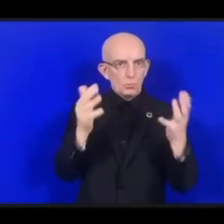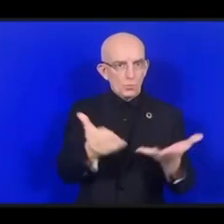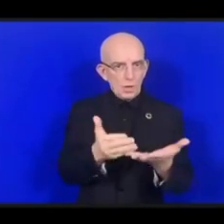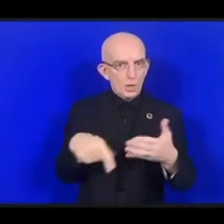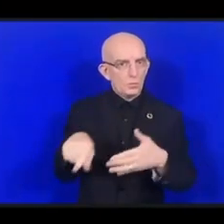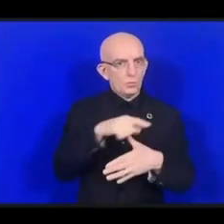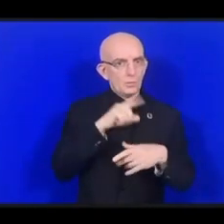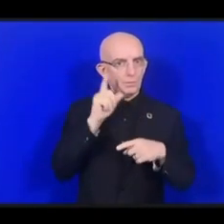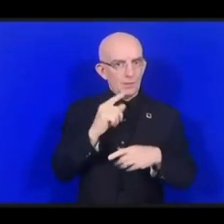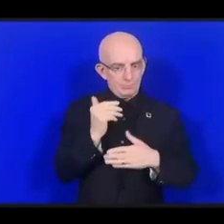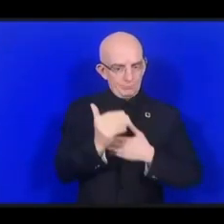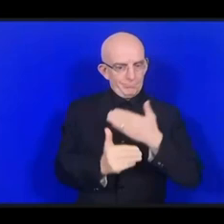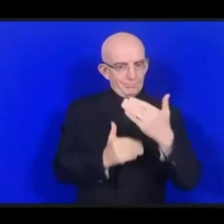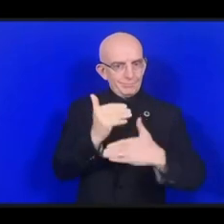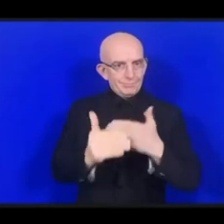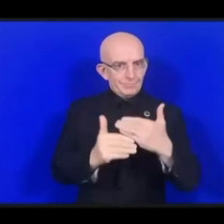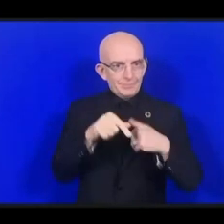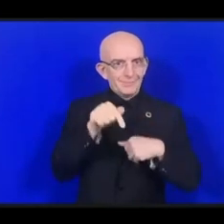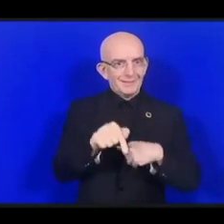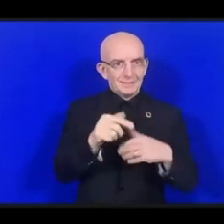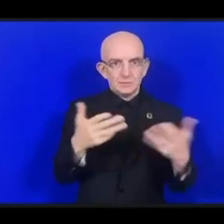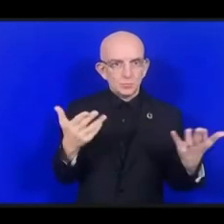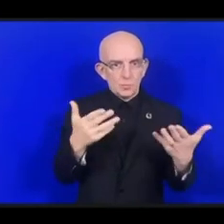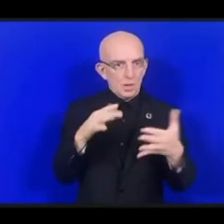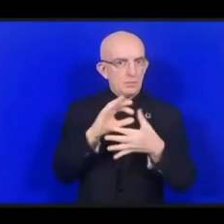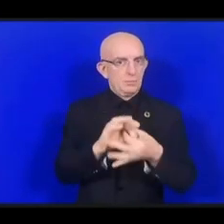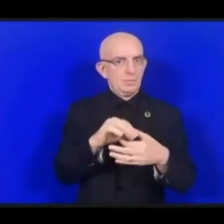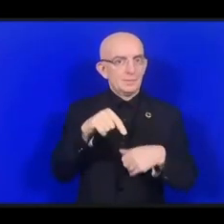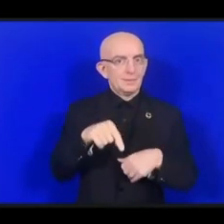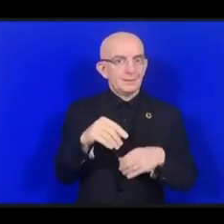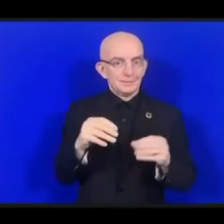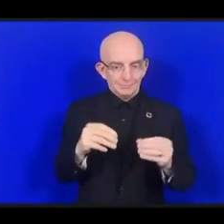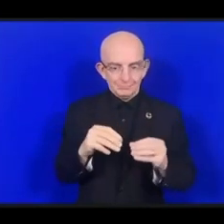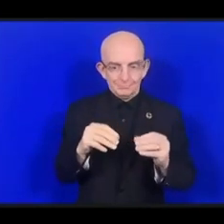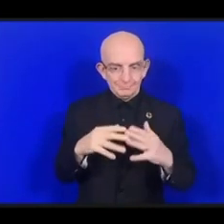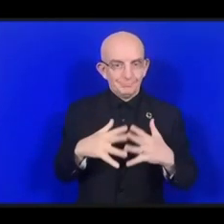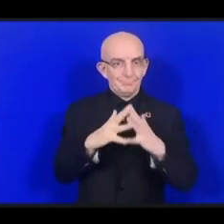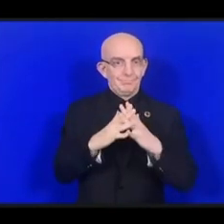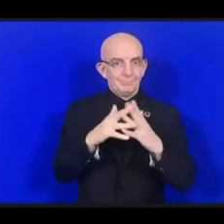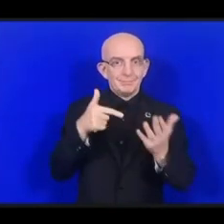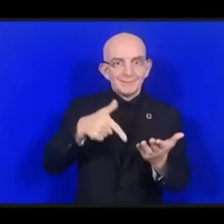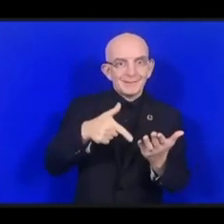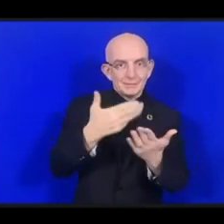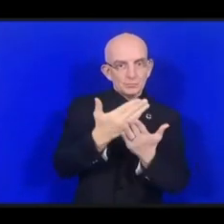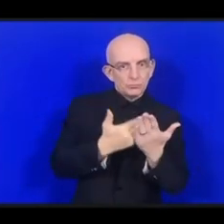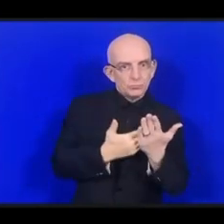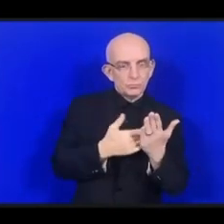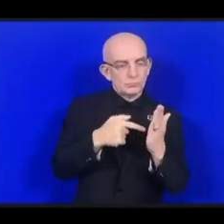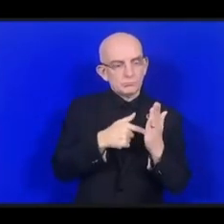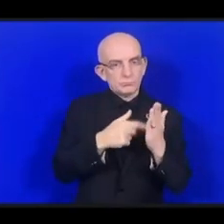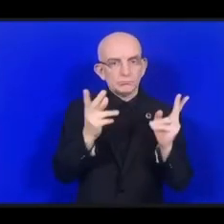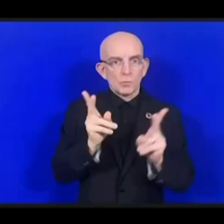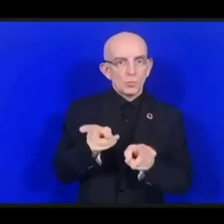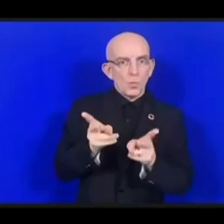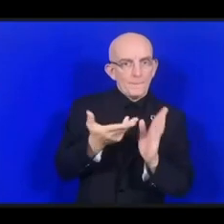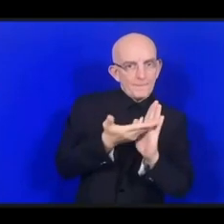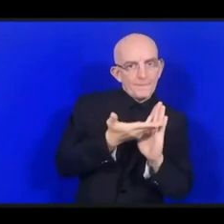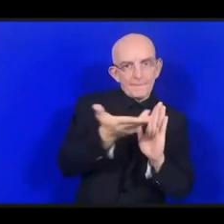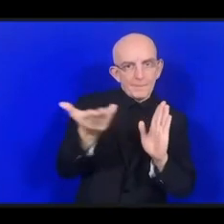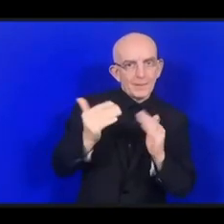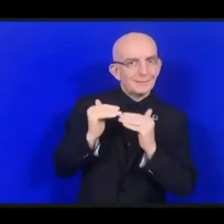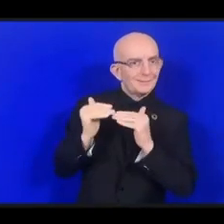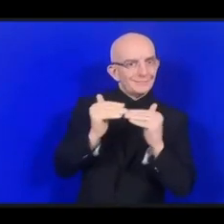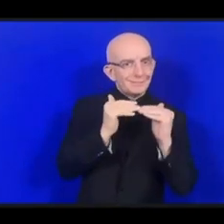ومن الواضح ان مواطني العالم يجب ان يفهموا هذهه اللغه هذه الصياغه التي